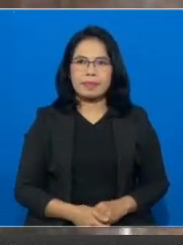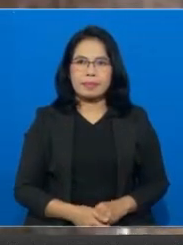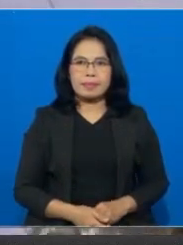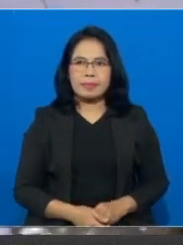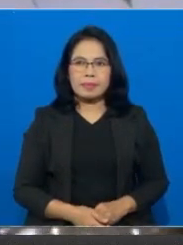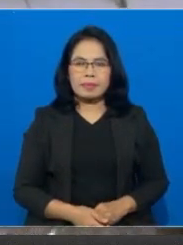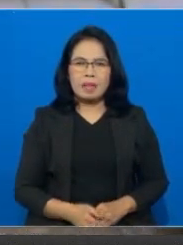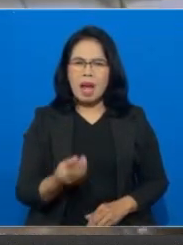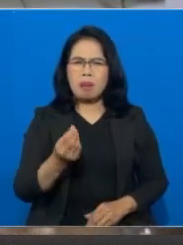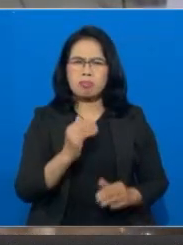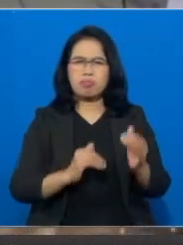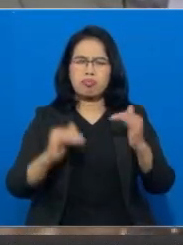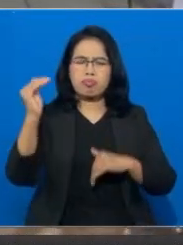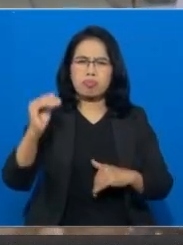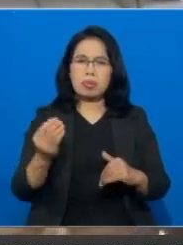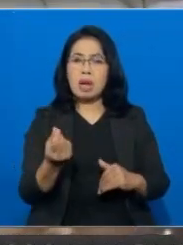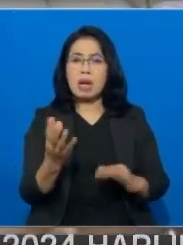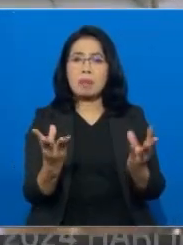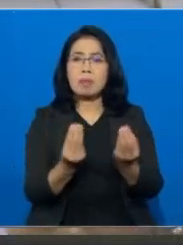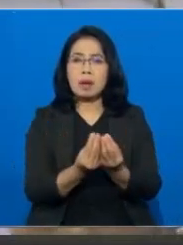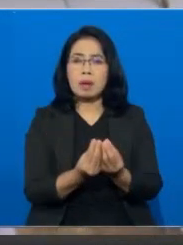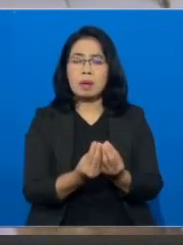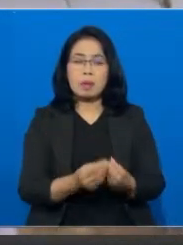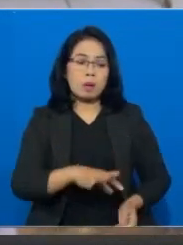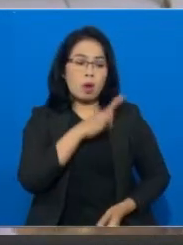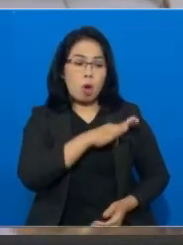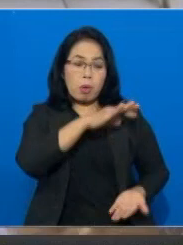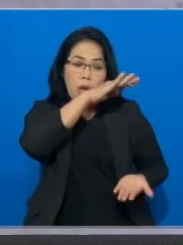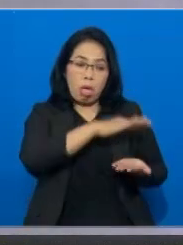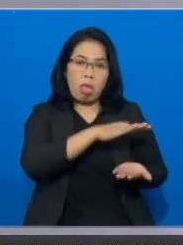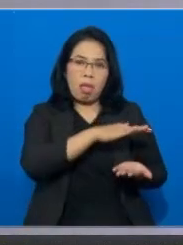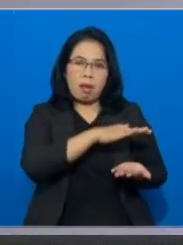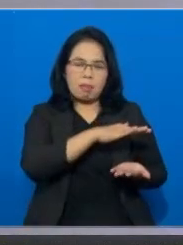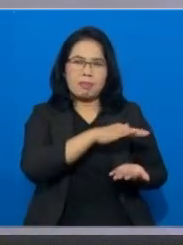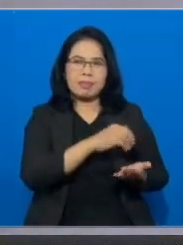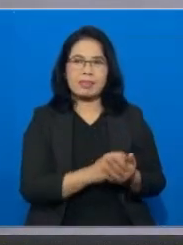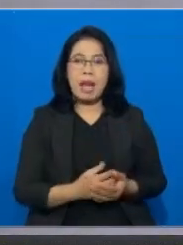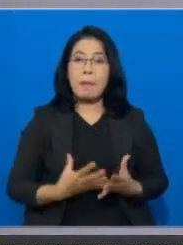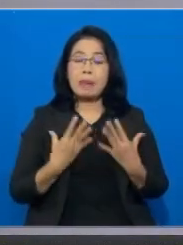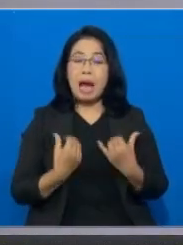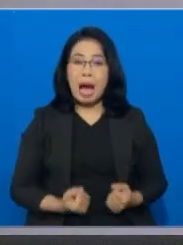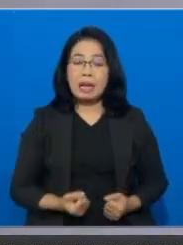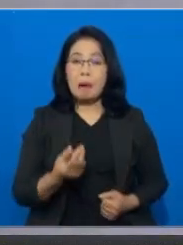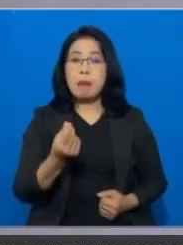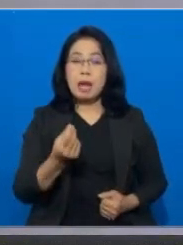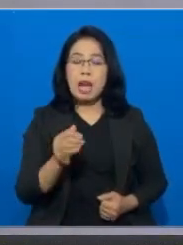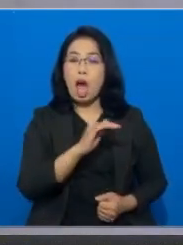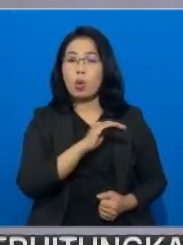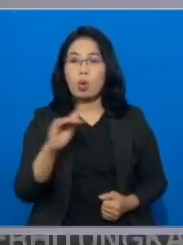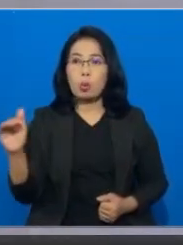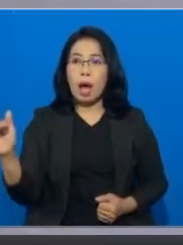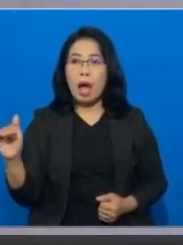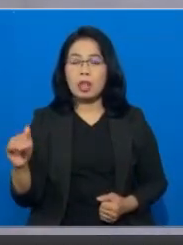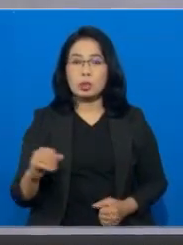mengaku tingginya harga bawang membuat omset usahanya turun drastis. Ia berharap harga bawang merah di pasaran segera kembali normal agar usahanya